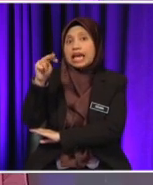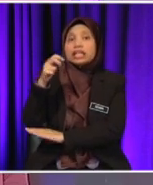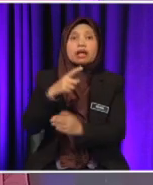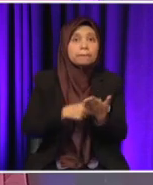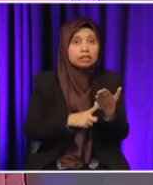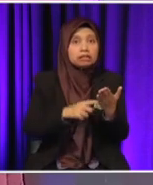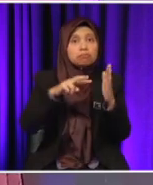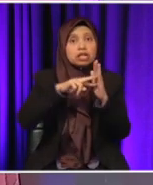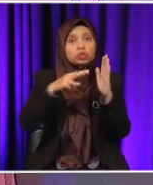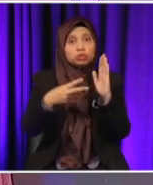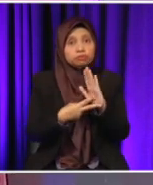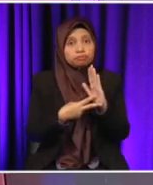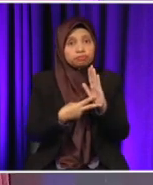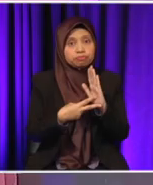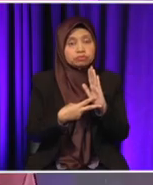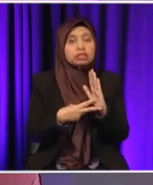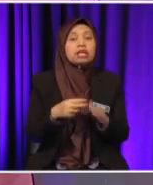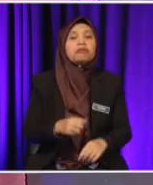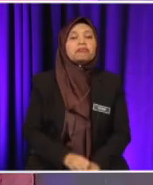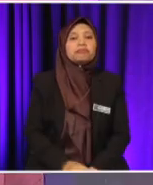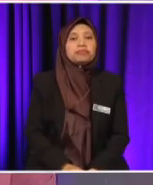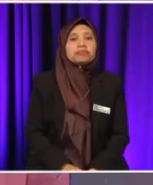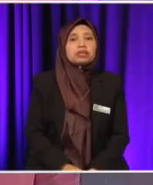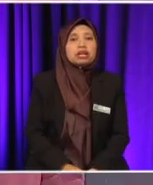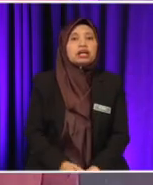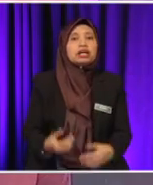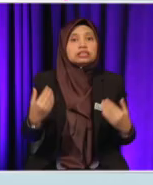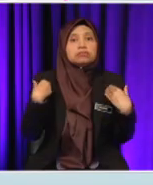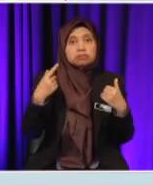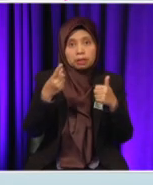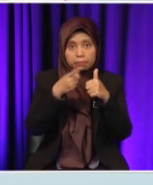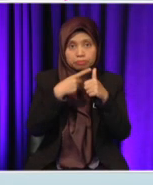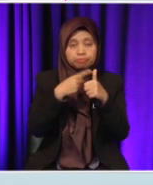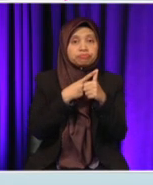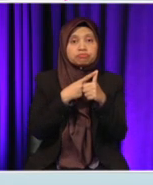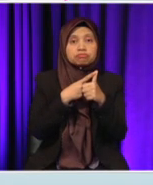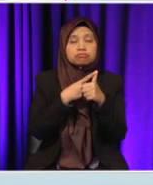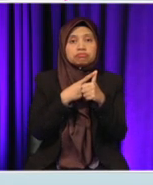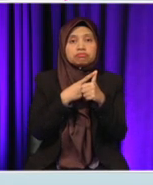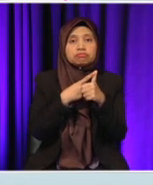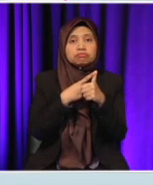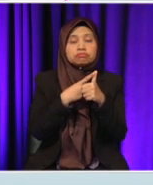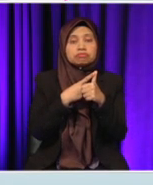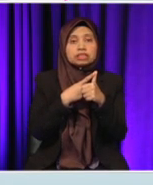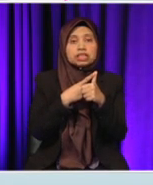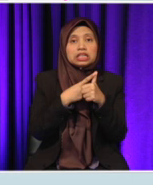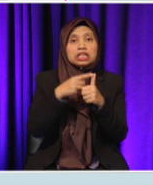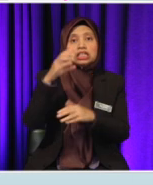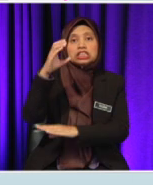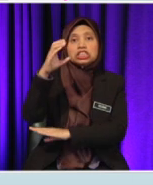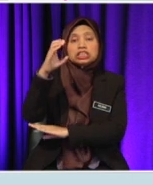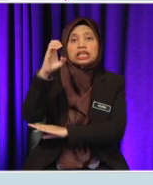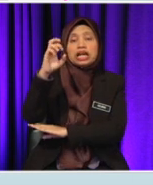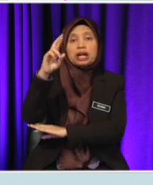adem alih-alih ilmuwan Oke Guys yang pertama Oke yang pertama adalah cerpen account